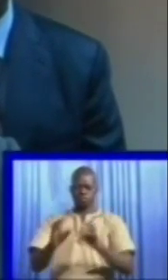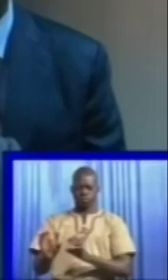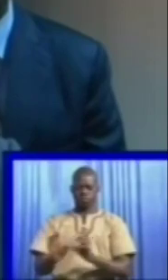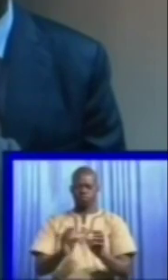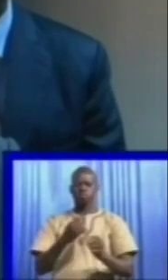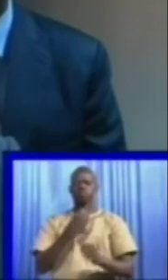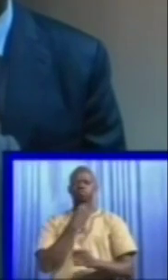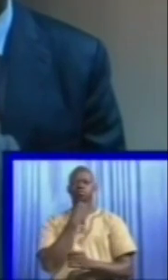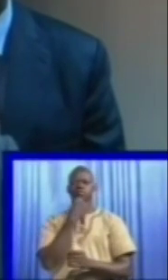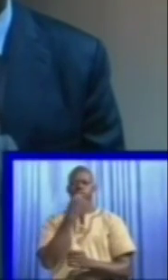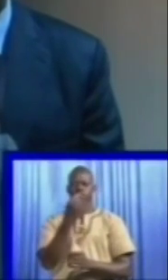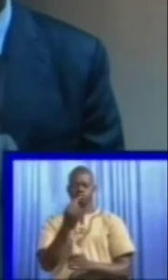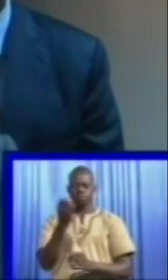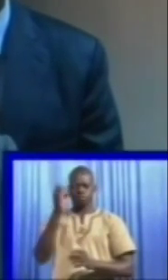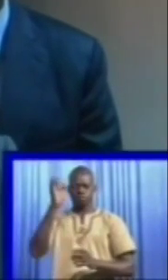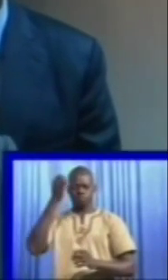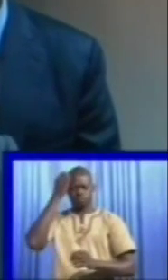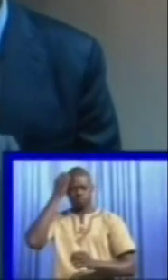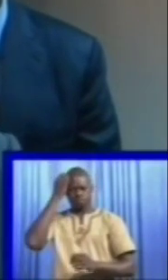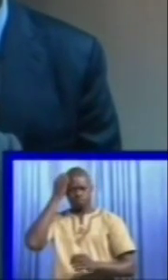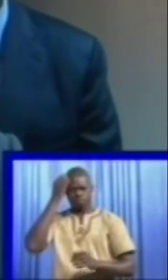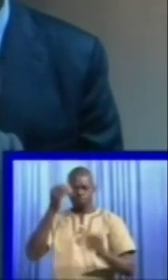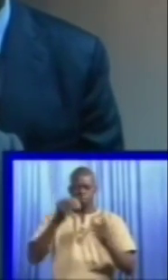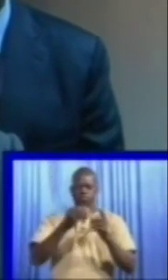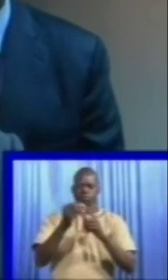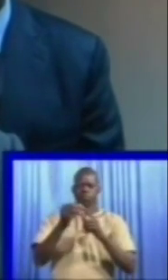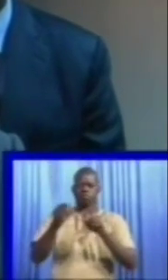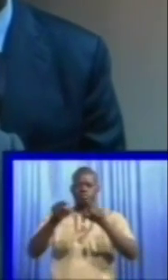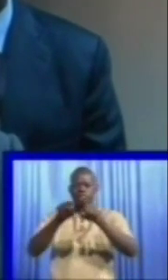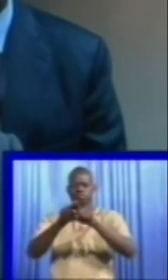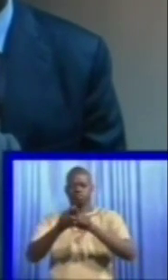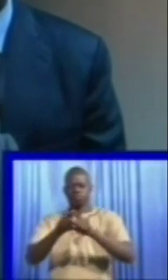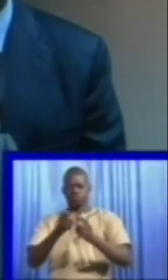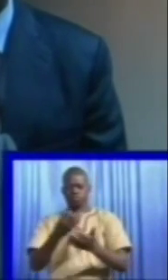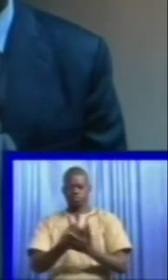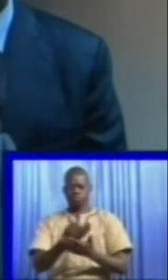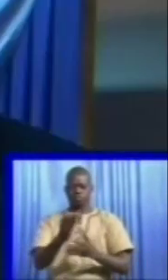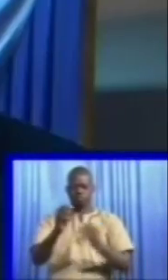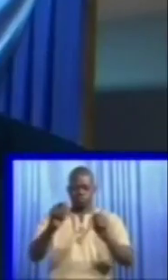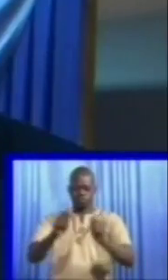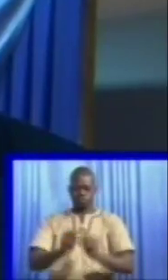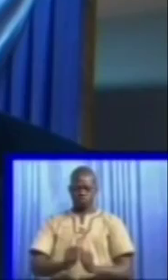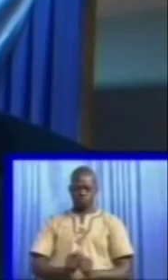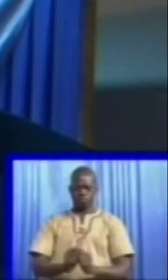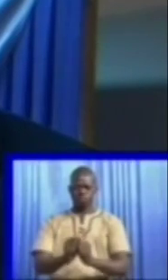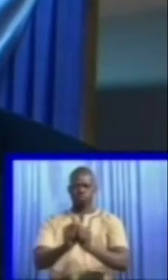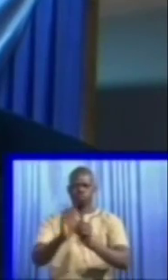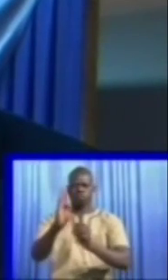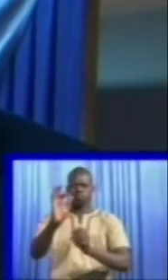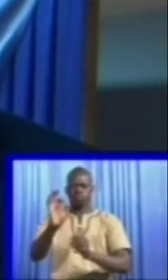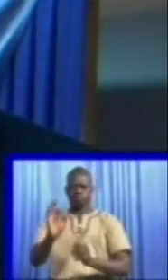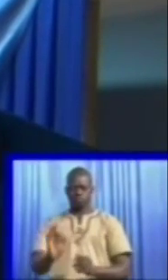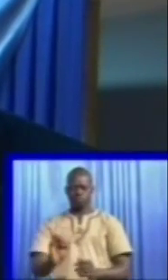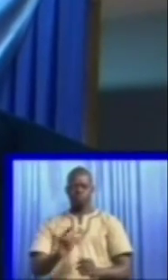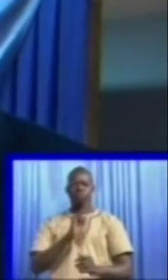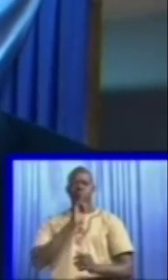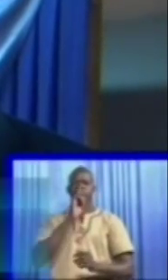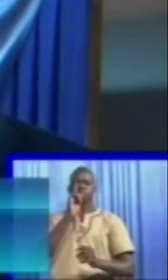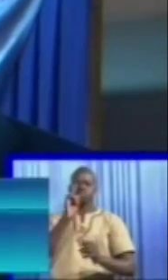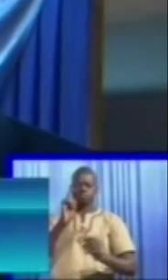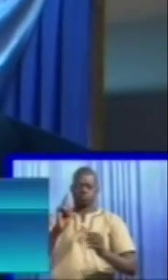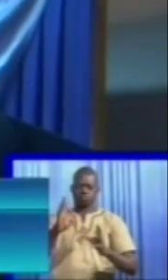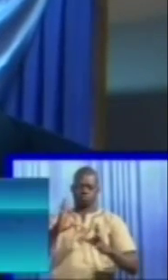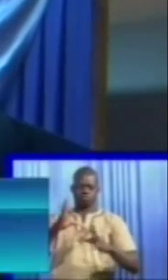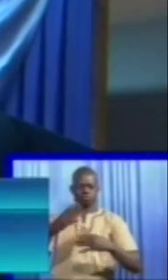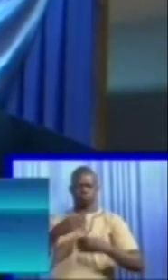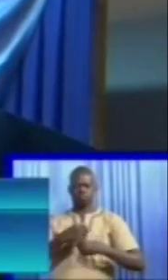dirais, l'État ou même des bailleurs de fonds qui peuvent nous accompagner. Le Burkina est considéré comme la